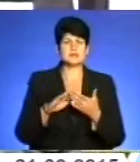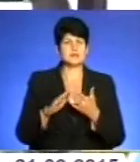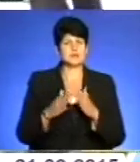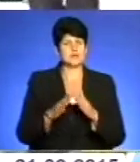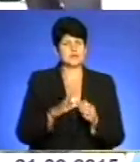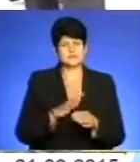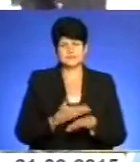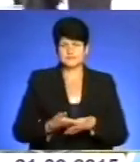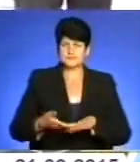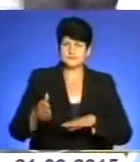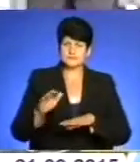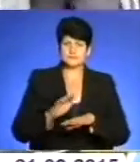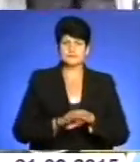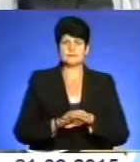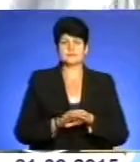напружена.